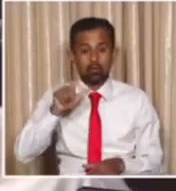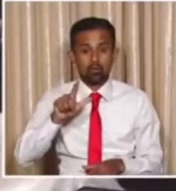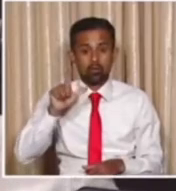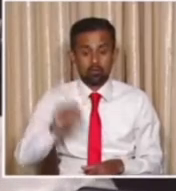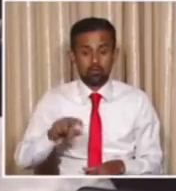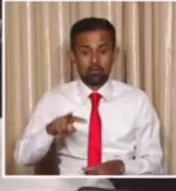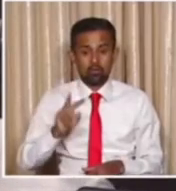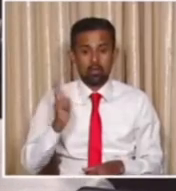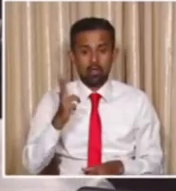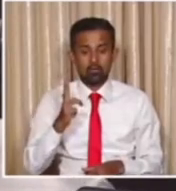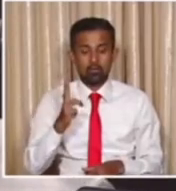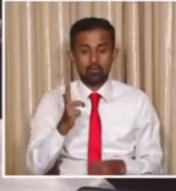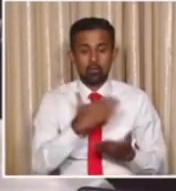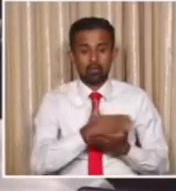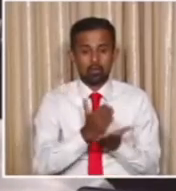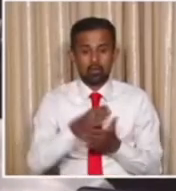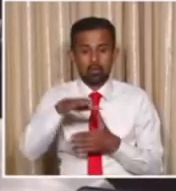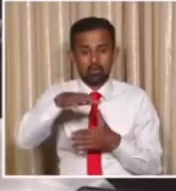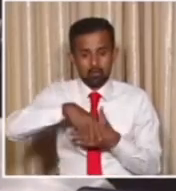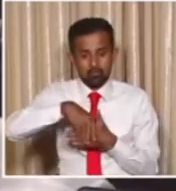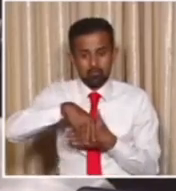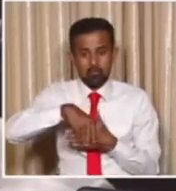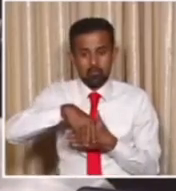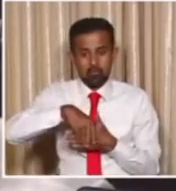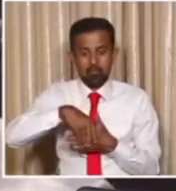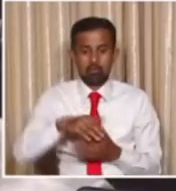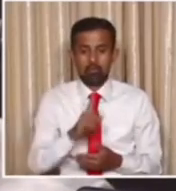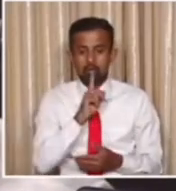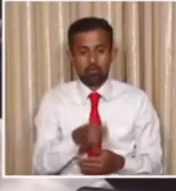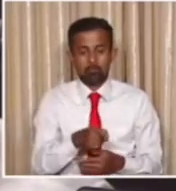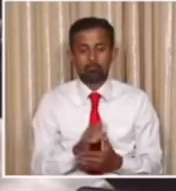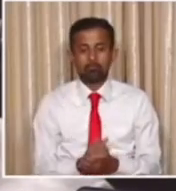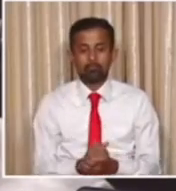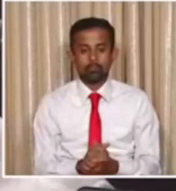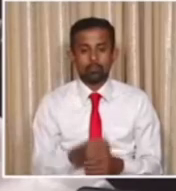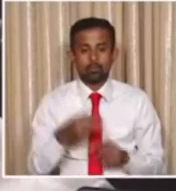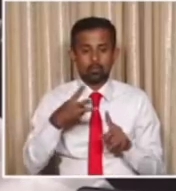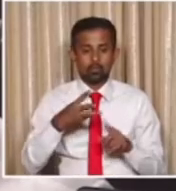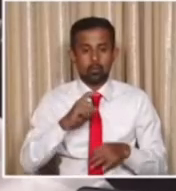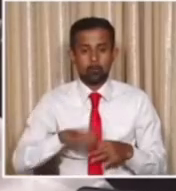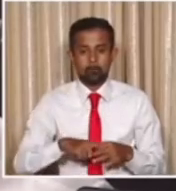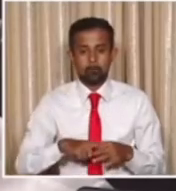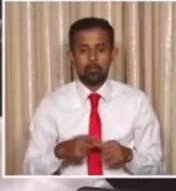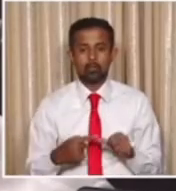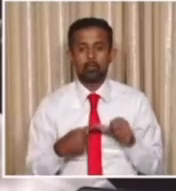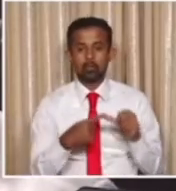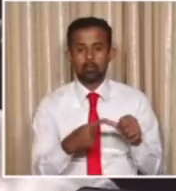87,280කි. ඒ වර්ගකරණය අමනුම් දෙකස් මගින් දන්වා ඇත. තුන්වැනි ප්‍රශ්නය